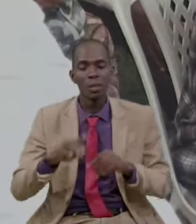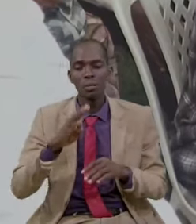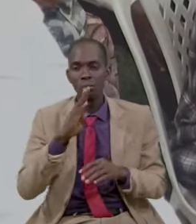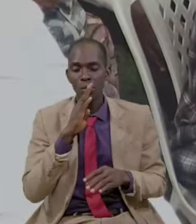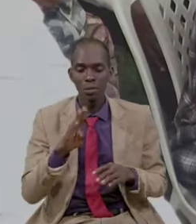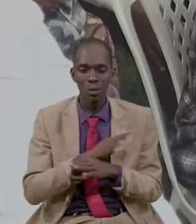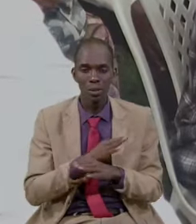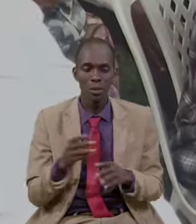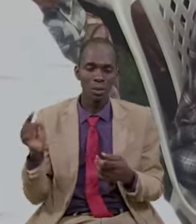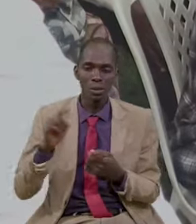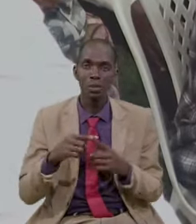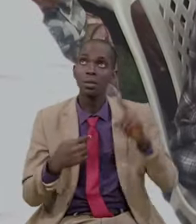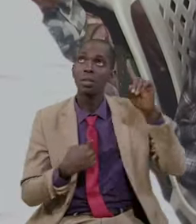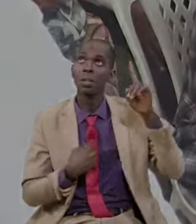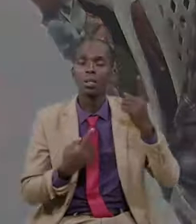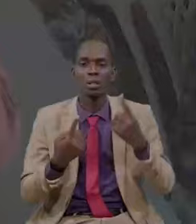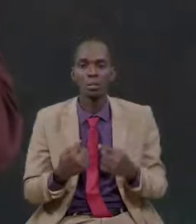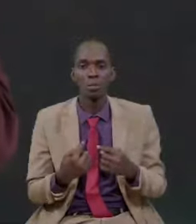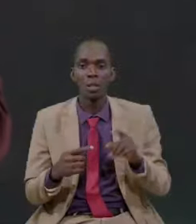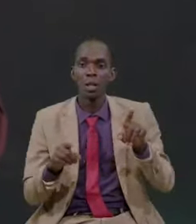Faites-les valoir. Est-ce qu'il est venu?